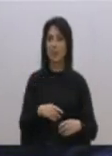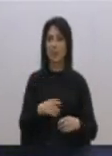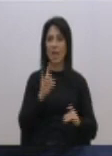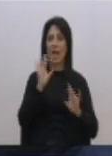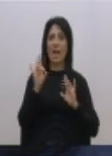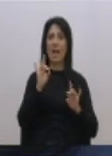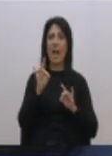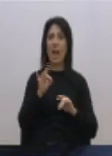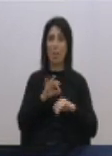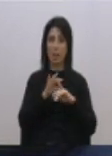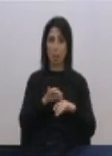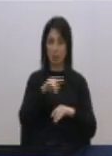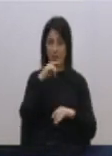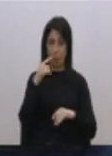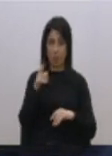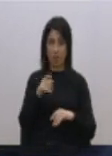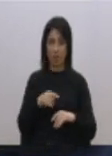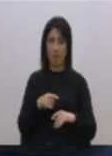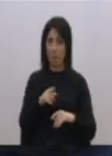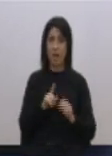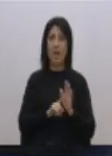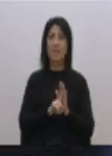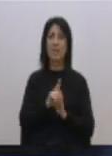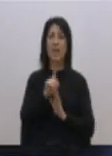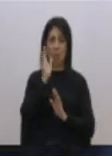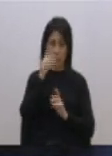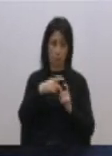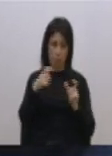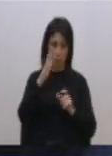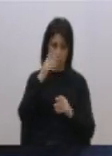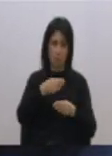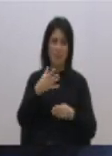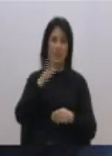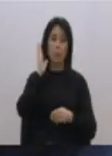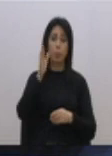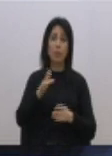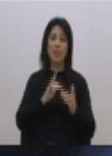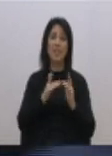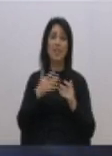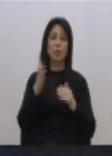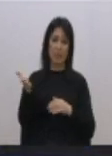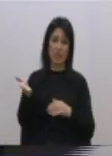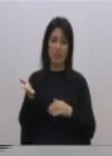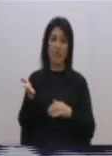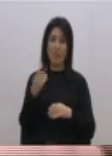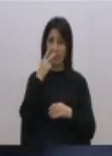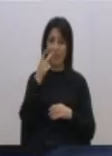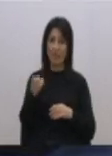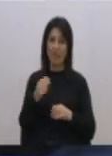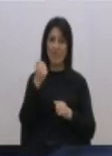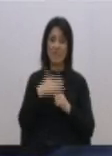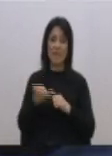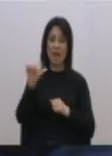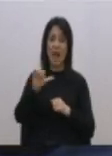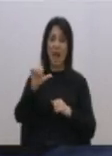რეკლამას რატომ უწევ, და თუ გონიათ, რომ უკვე არ დაიწყება ბროშურების დარიგება საქართველოში, ინტერნეტში ყველაფერი დევს, აბა ნახეთ ცენტრალური